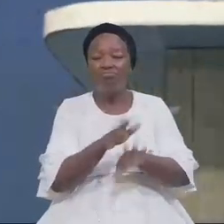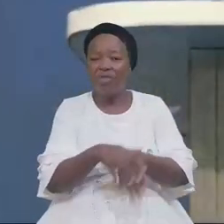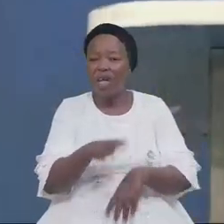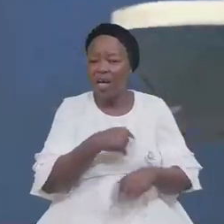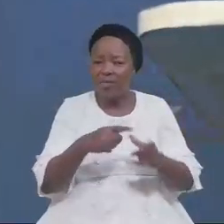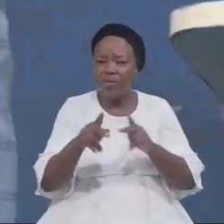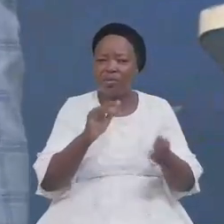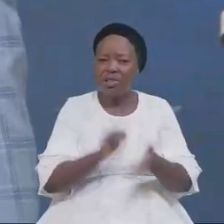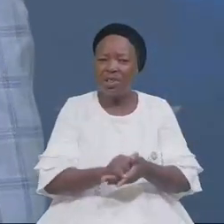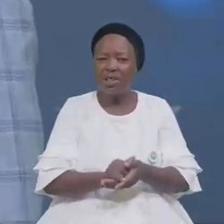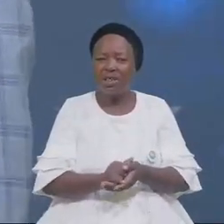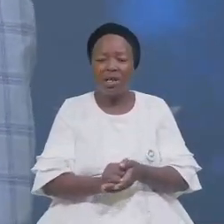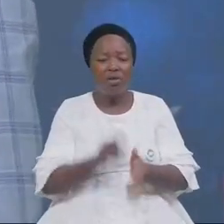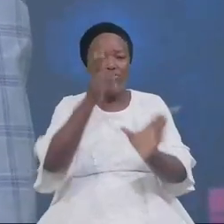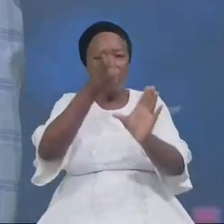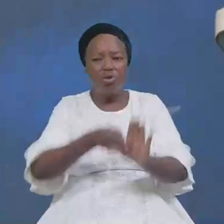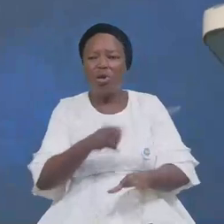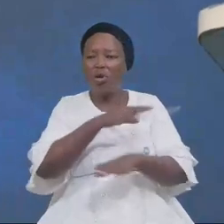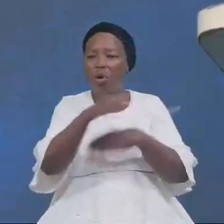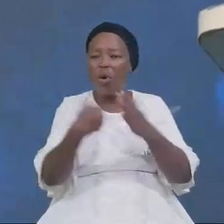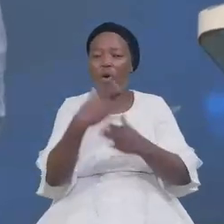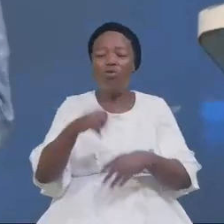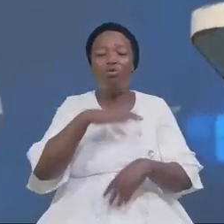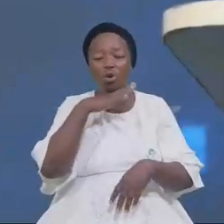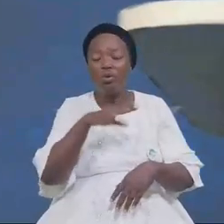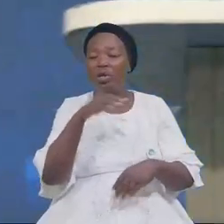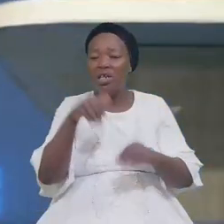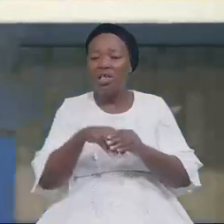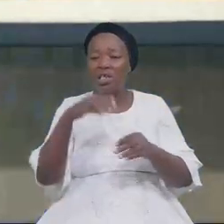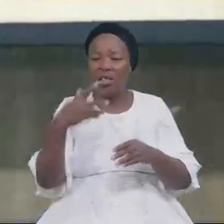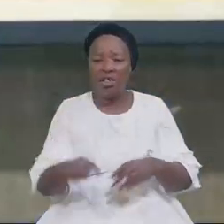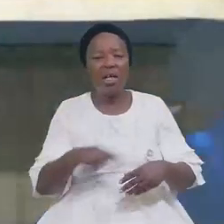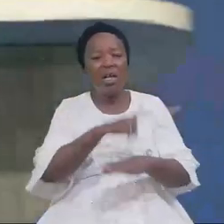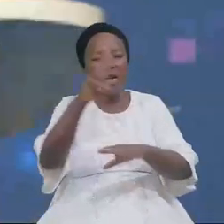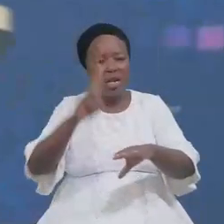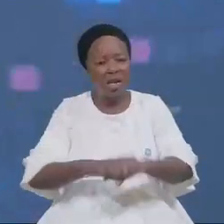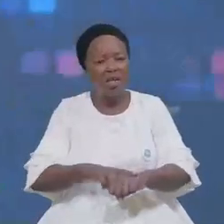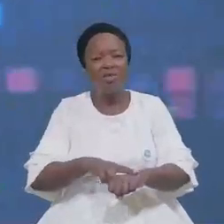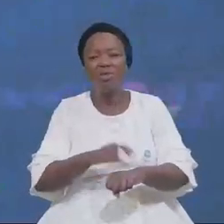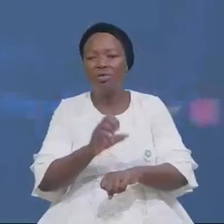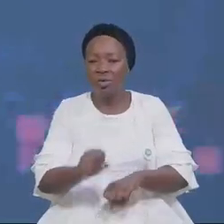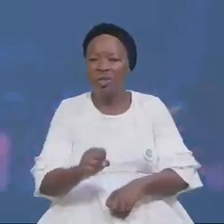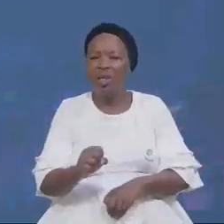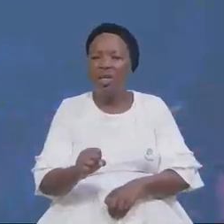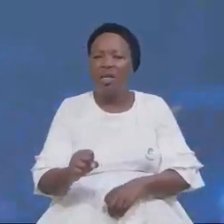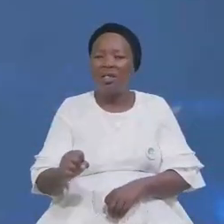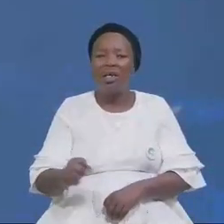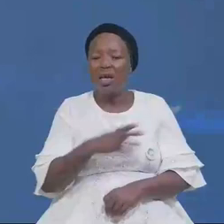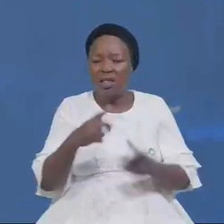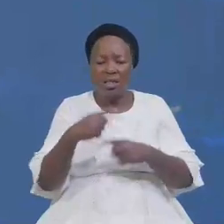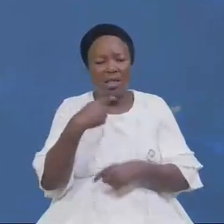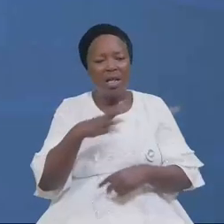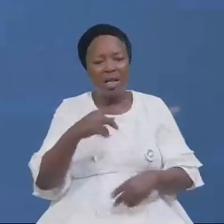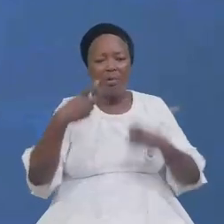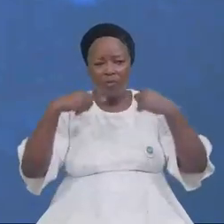hypocrites, n'est-ce pas eux qui se joignent à la corruption dans la nation? Et c'est dit qu'ils font